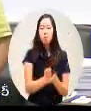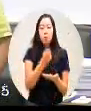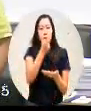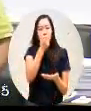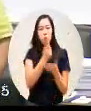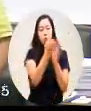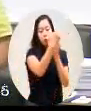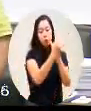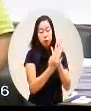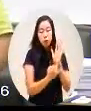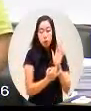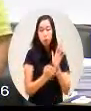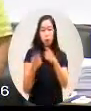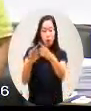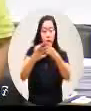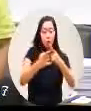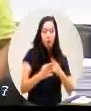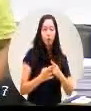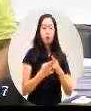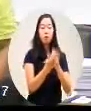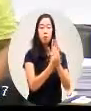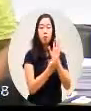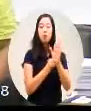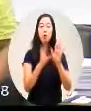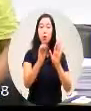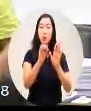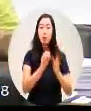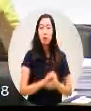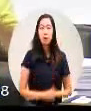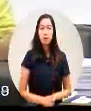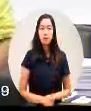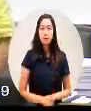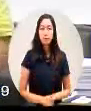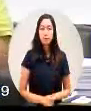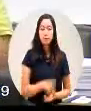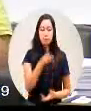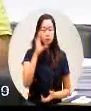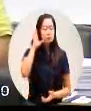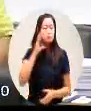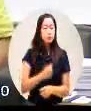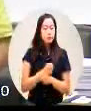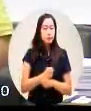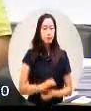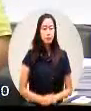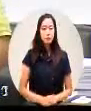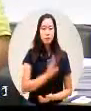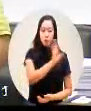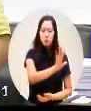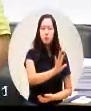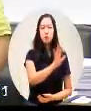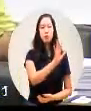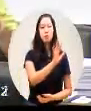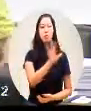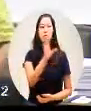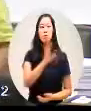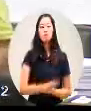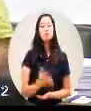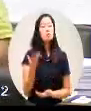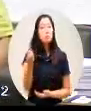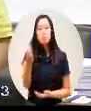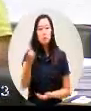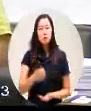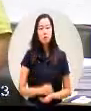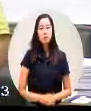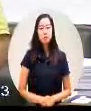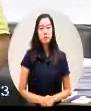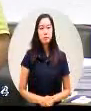是有来议会说明？哦，挑上车有就有，没有